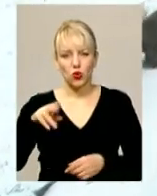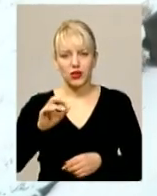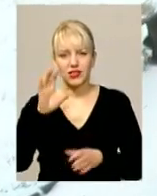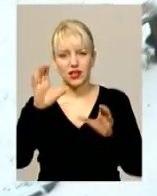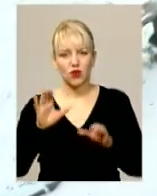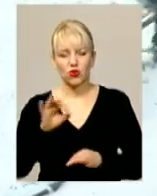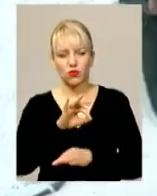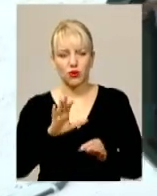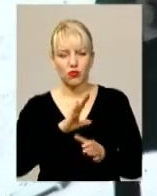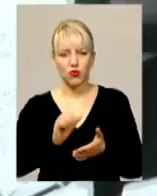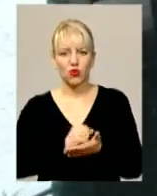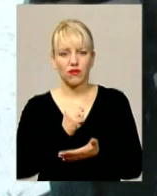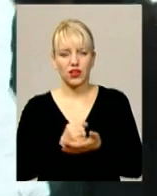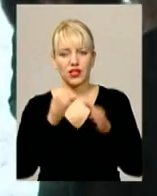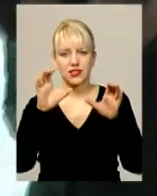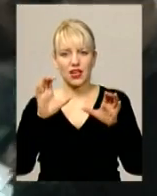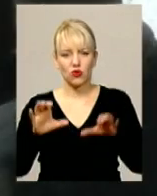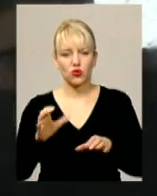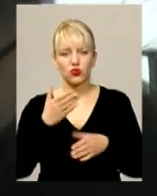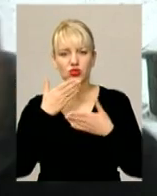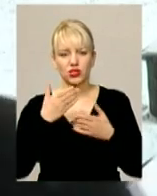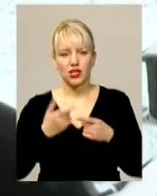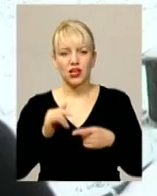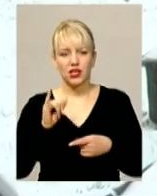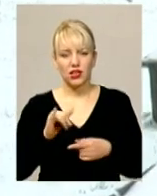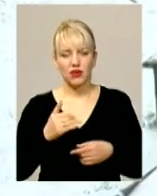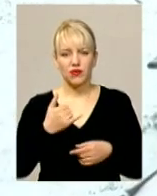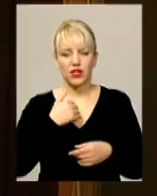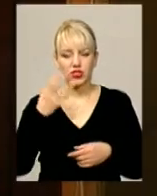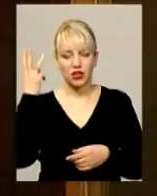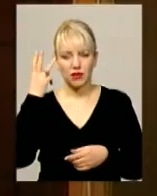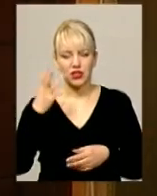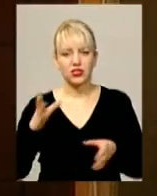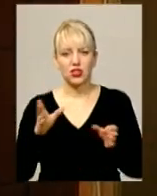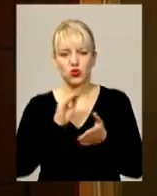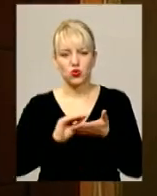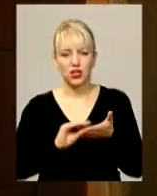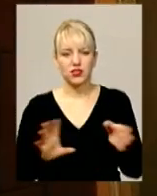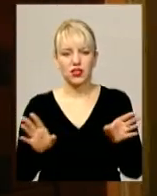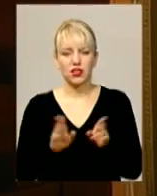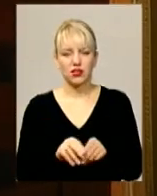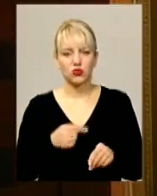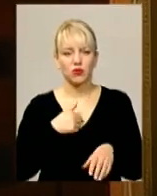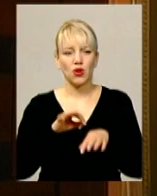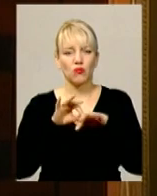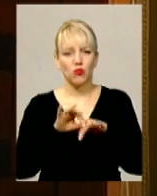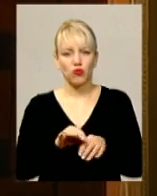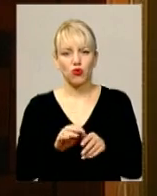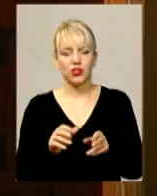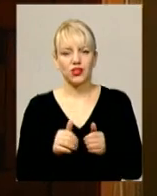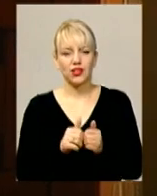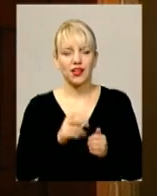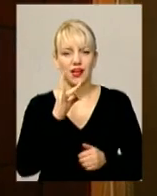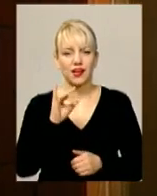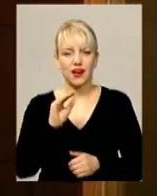був ухвалений у першому читанні, журналісти нашого каналу провели у Хмельницькому спільний рейд з держвиконавцями. За дверима цієї хмельницької квартири